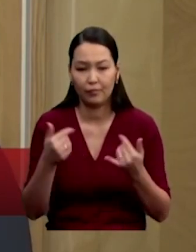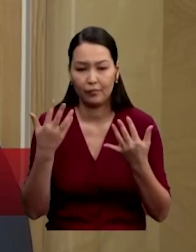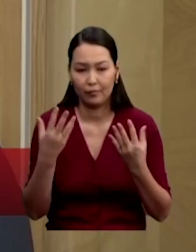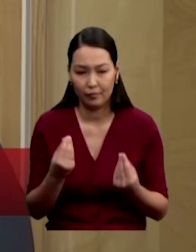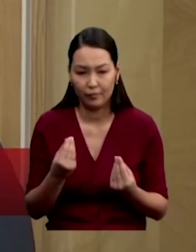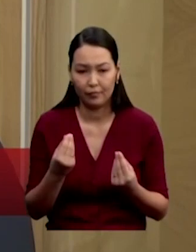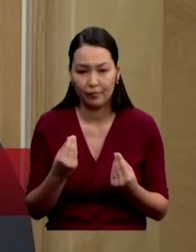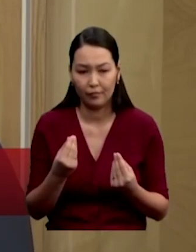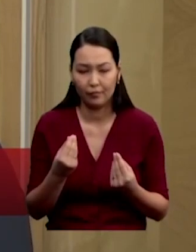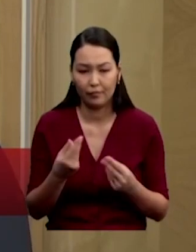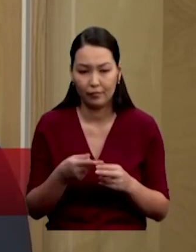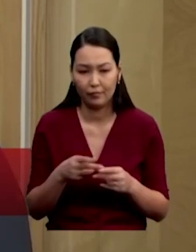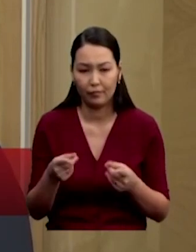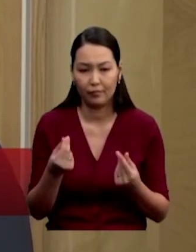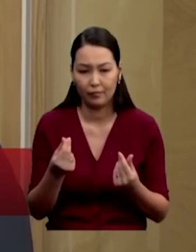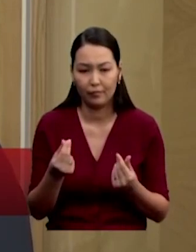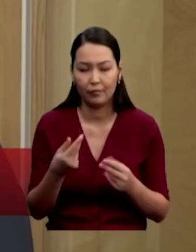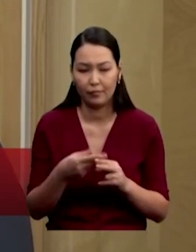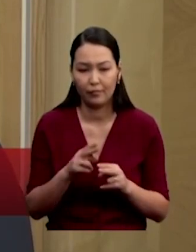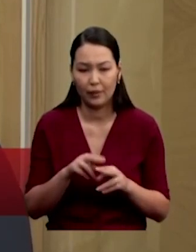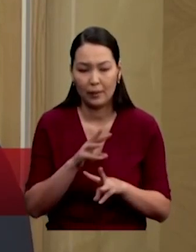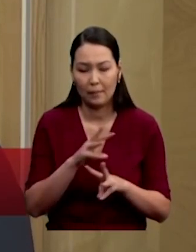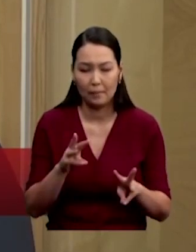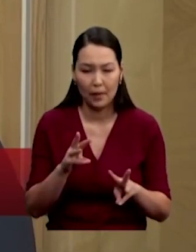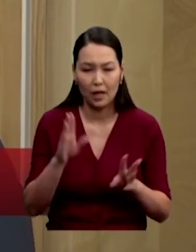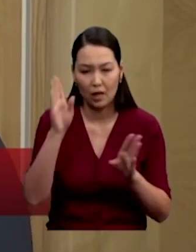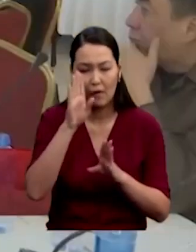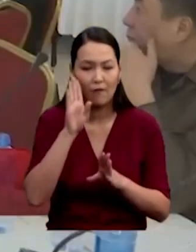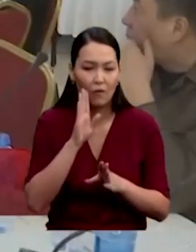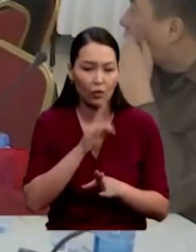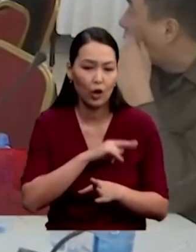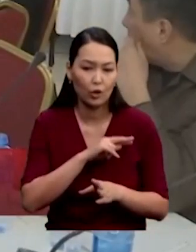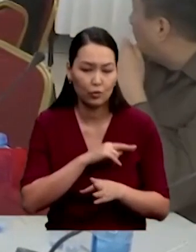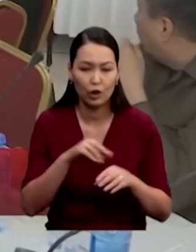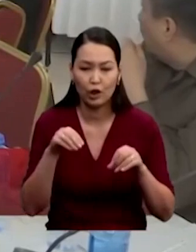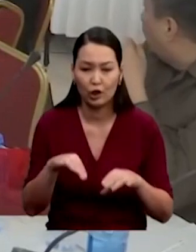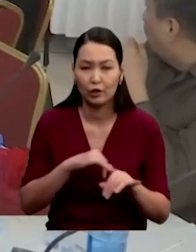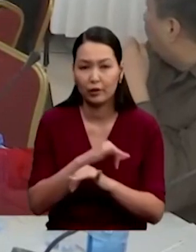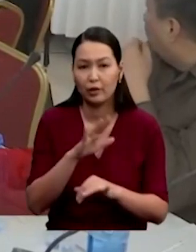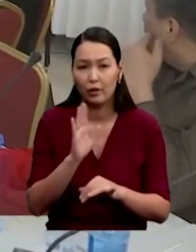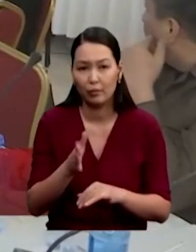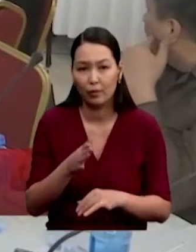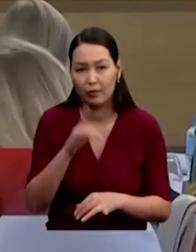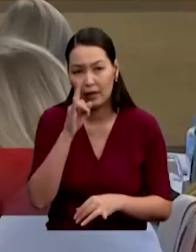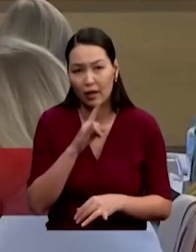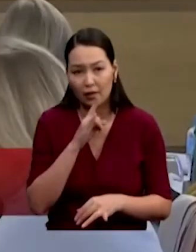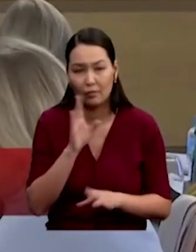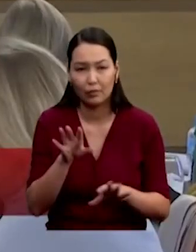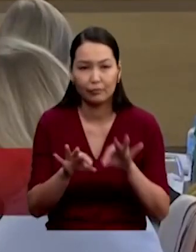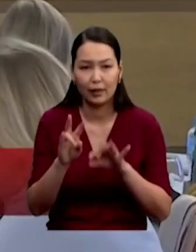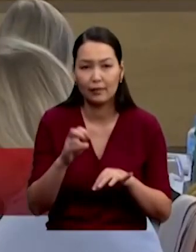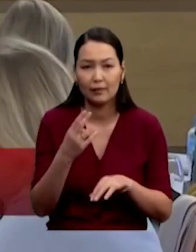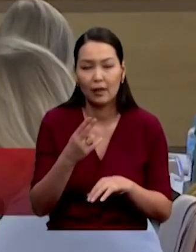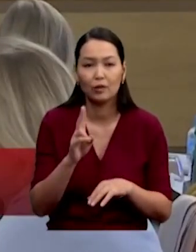процесс идет на утверждение, согласование с Министерством экологии и природных ресурсов. Пока в Казахстане отбирают национальные